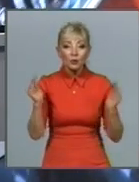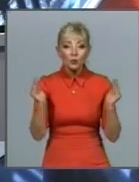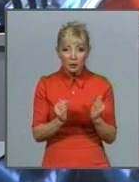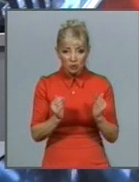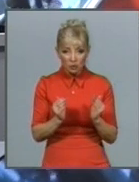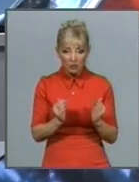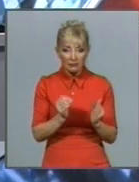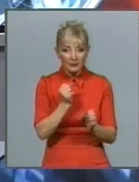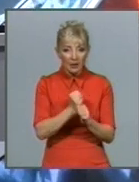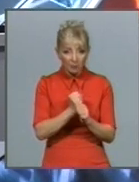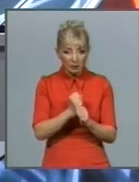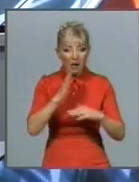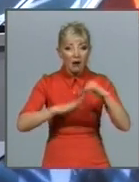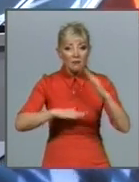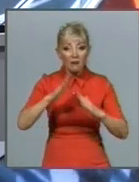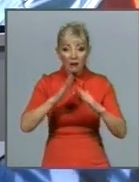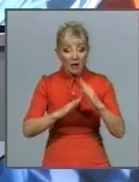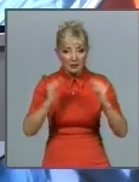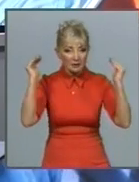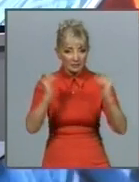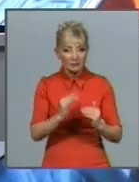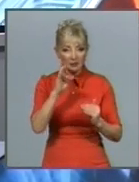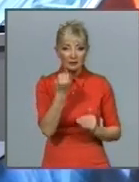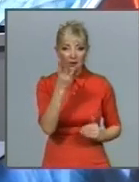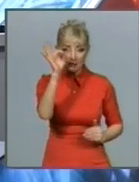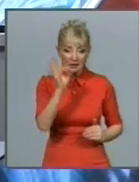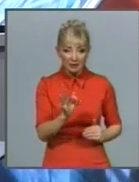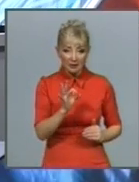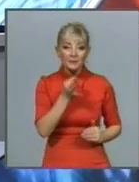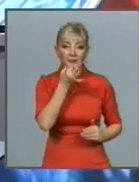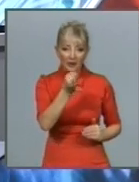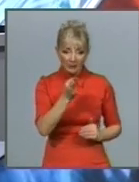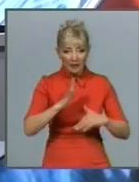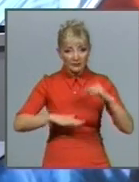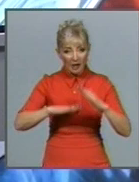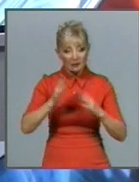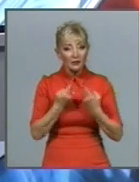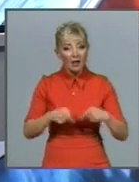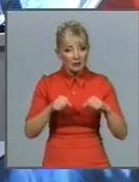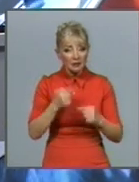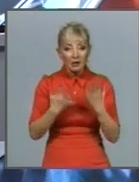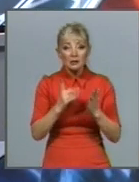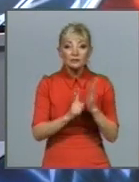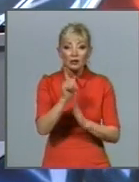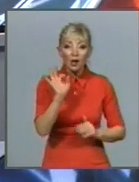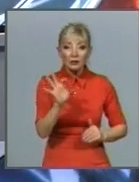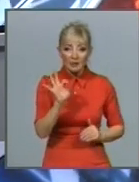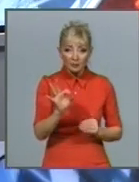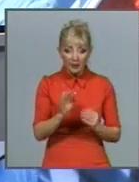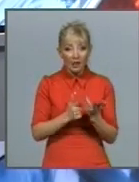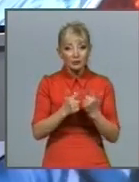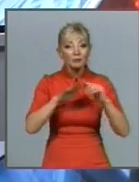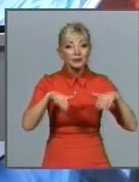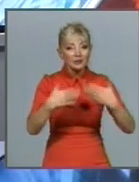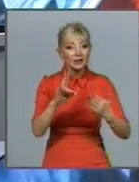роботи. Кількість вакансій просіла на 13%. Про це констатують у кадрових агенціях. Якщо на початку жовтня кількість пропозицій